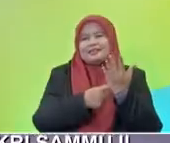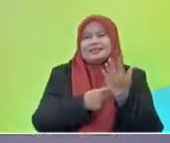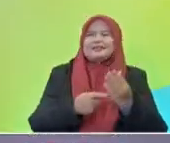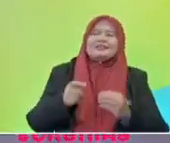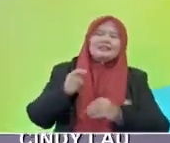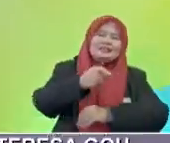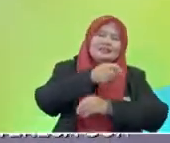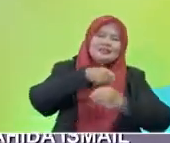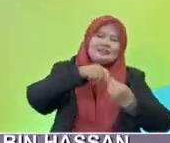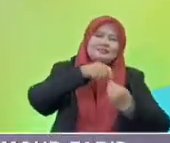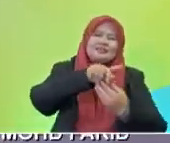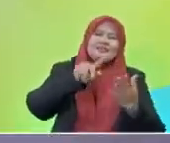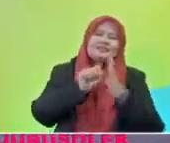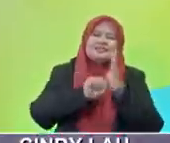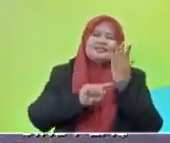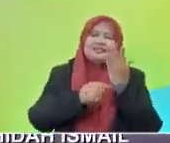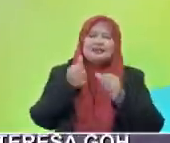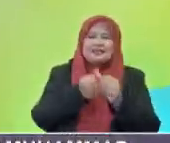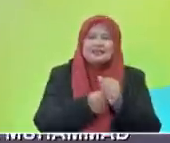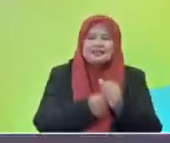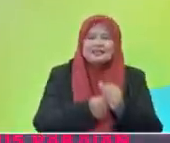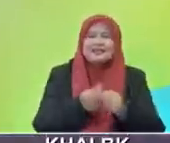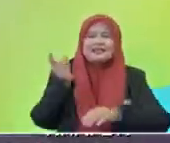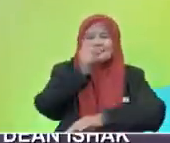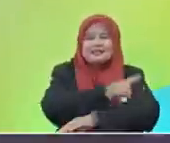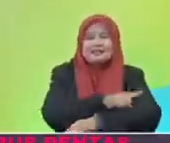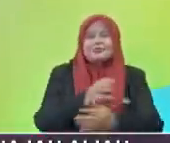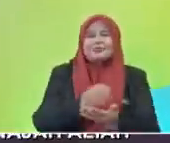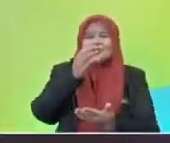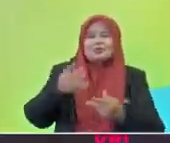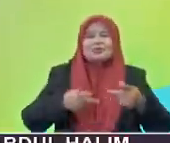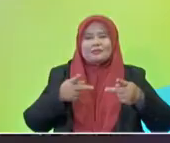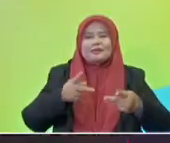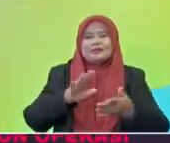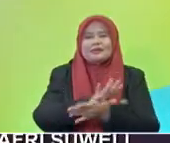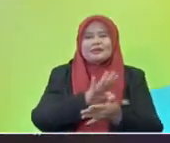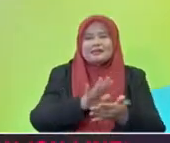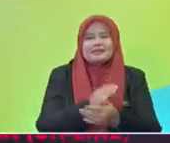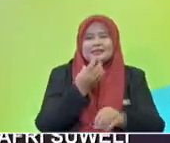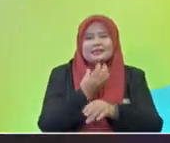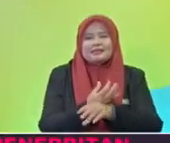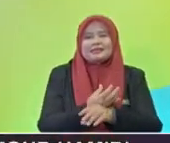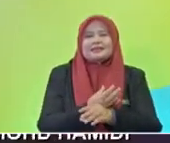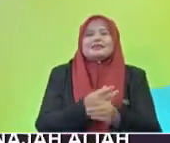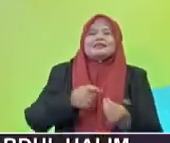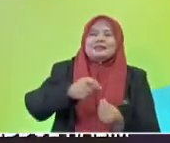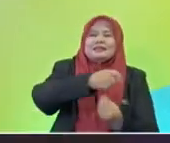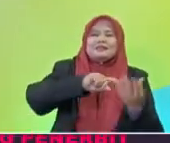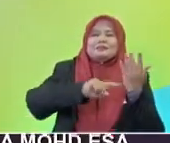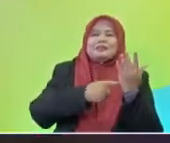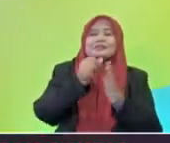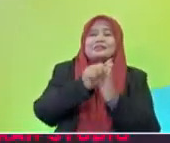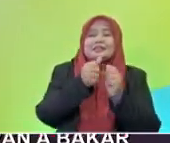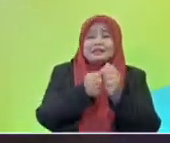kitar semula tiap hari botol plastik kertas kaca kit semula